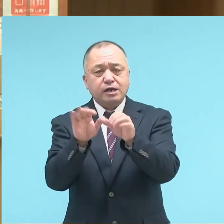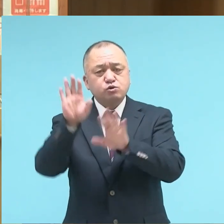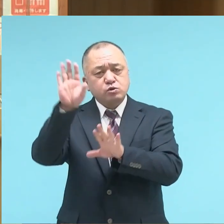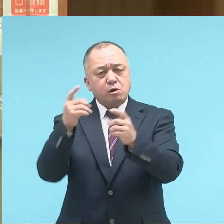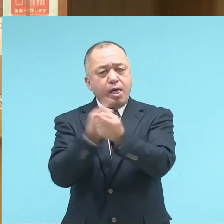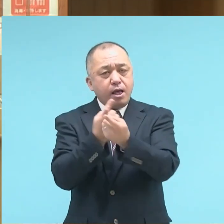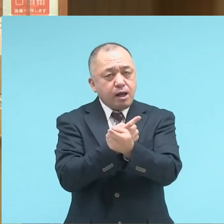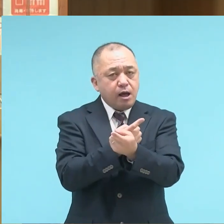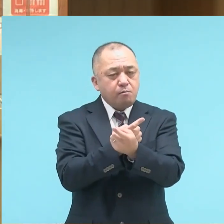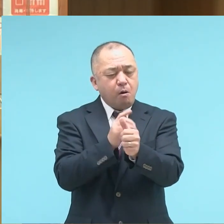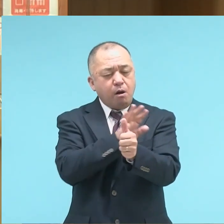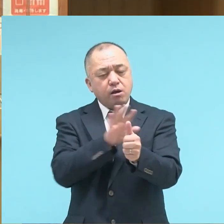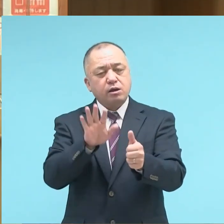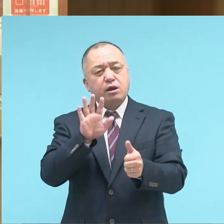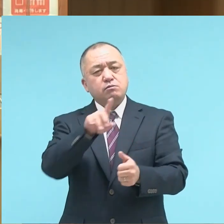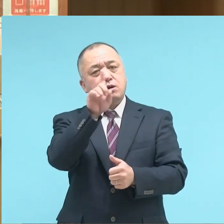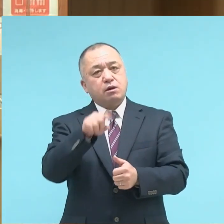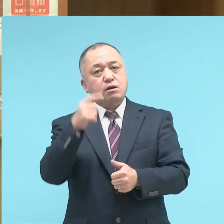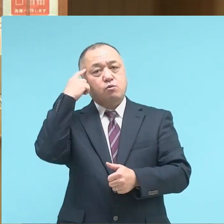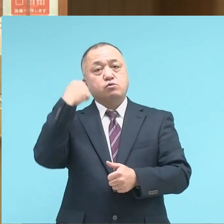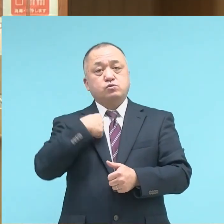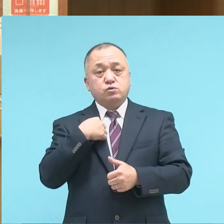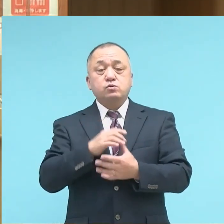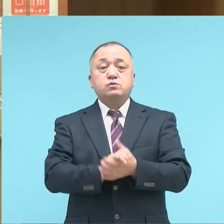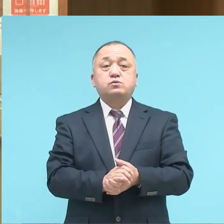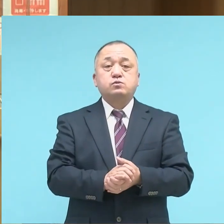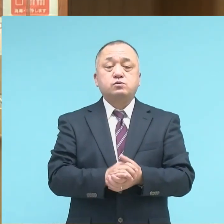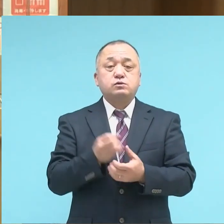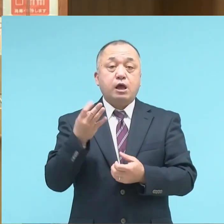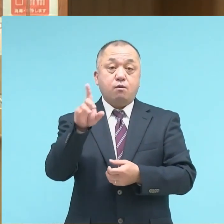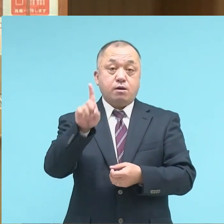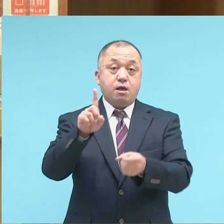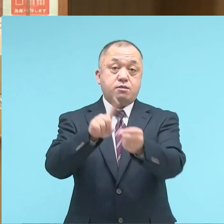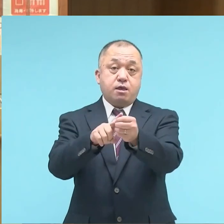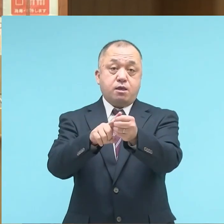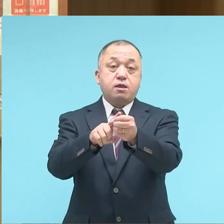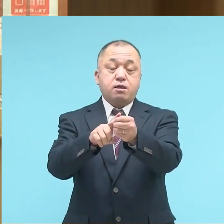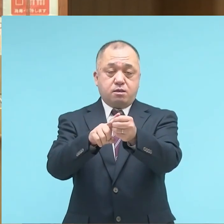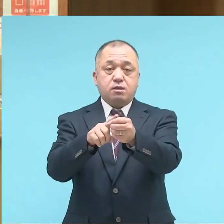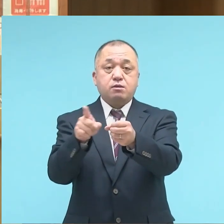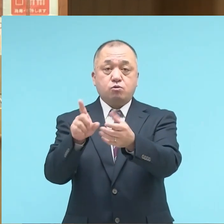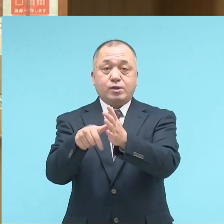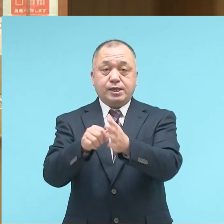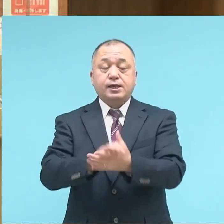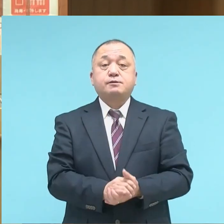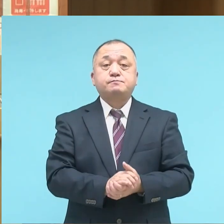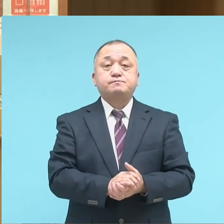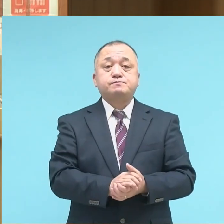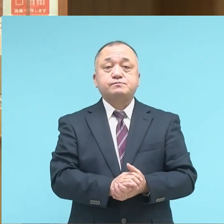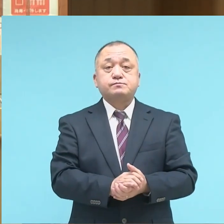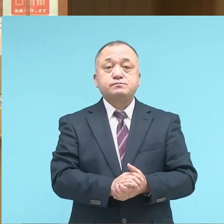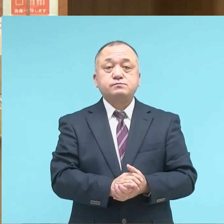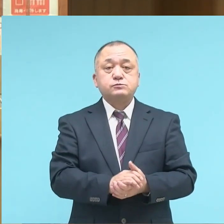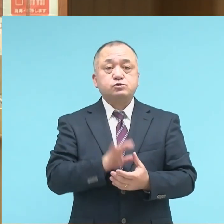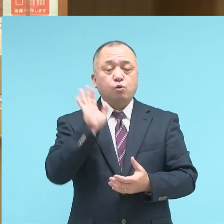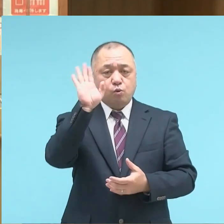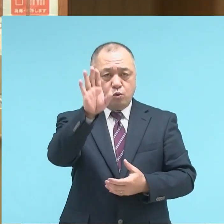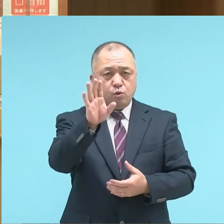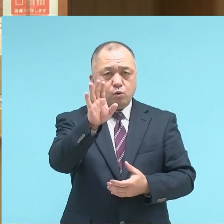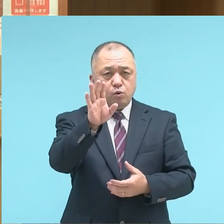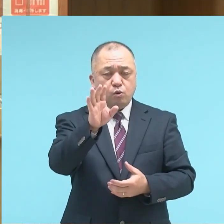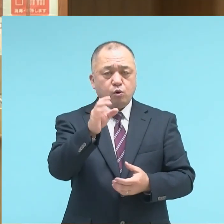にあったのではないかと思っています。令和元年でありますので、今後こういった収納動向を注視してい